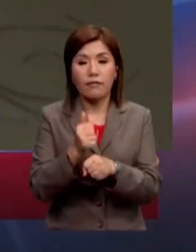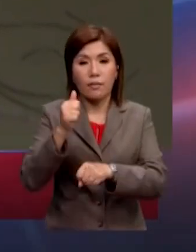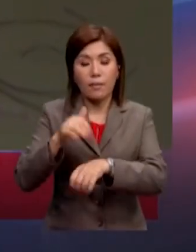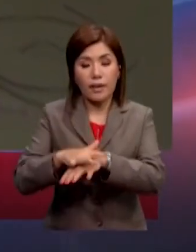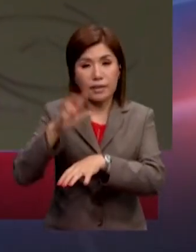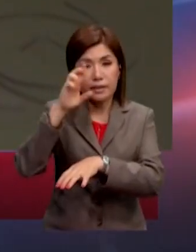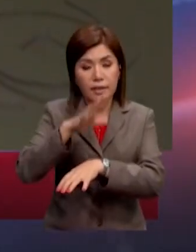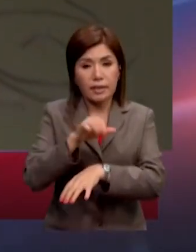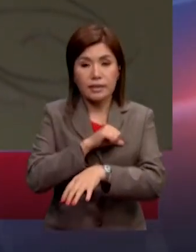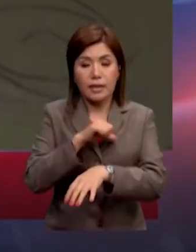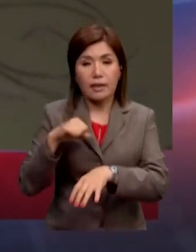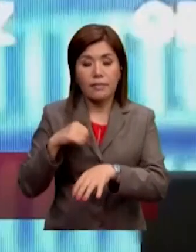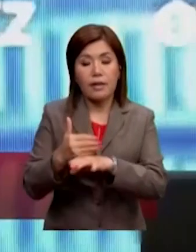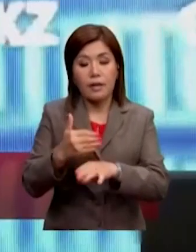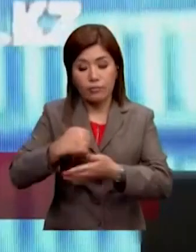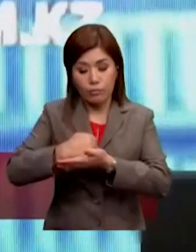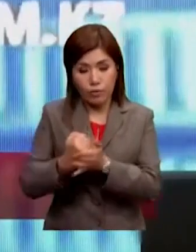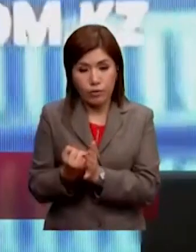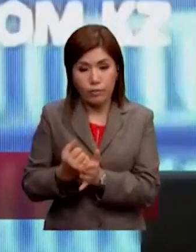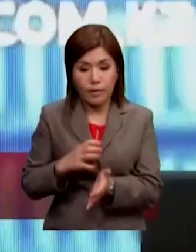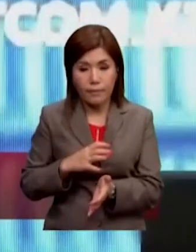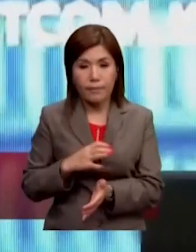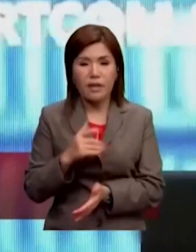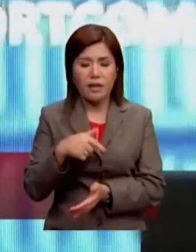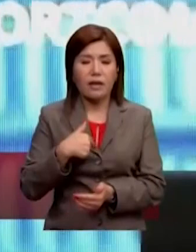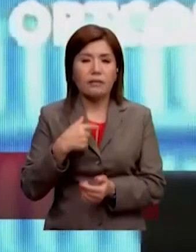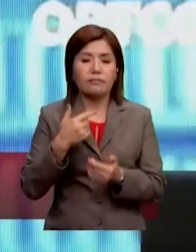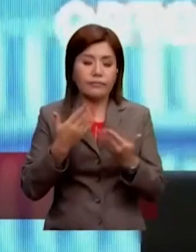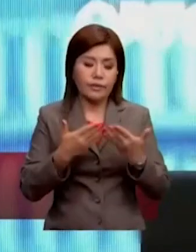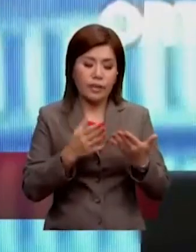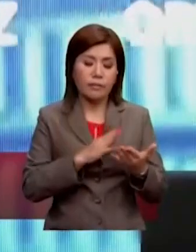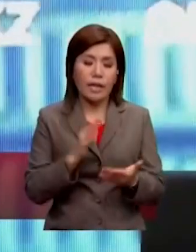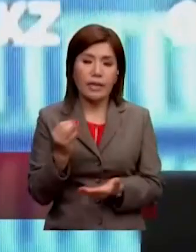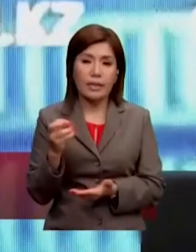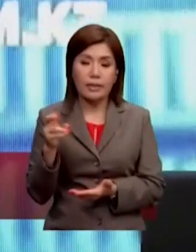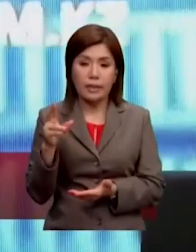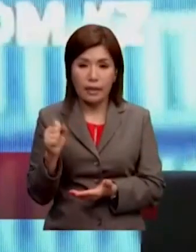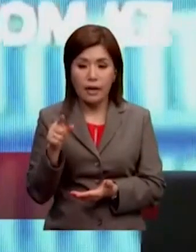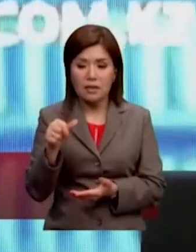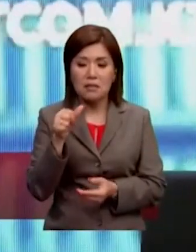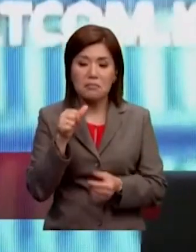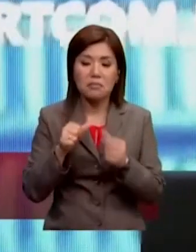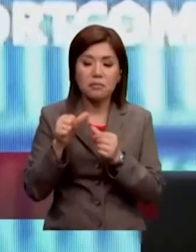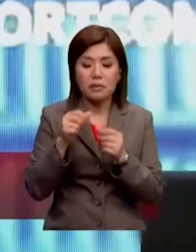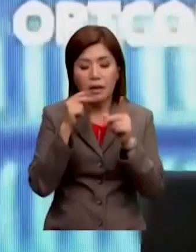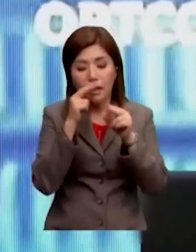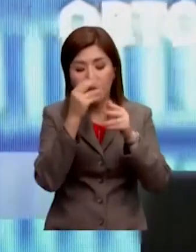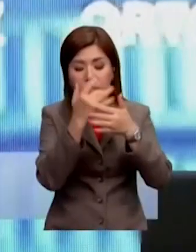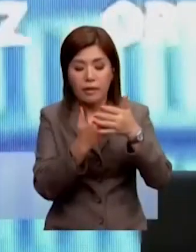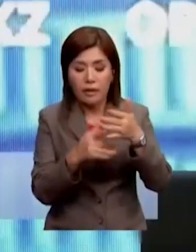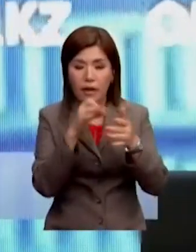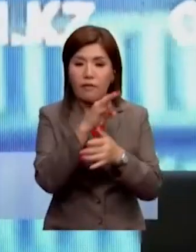страны сами ранее утвердил. Я читал их аналитику. Они критикуют цифры